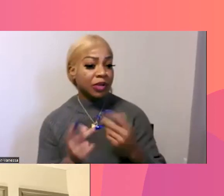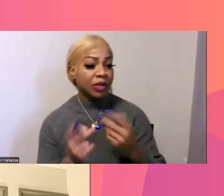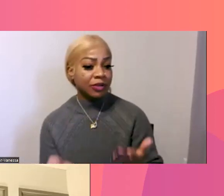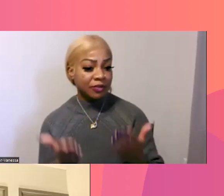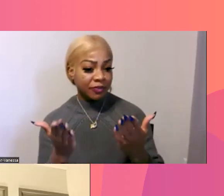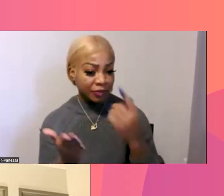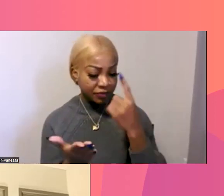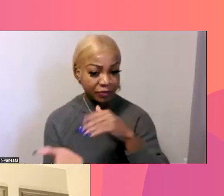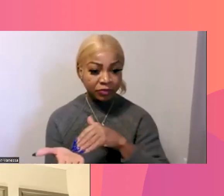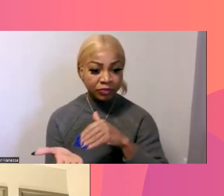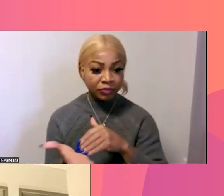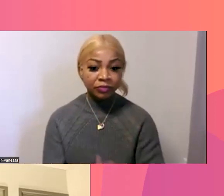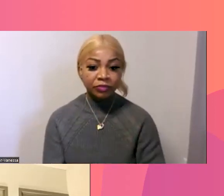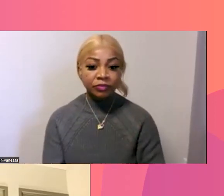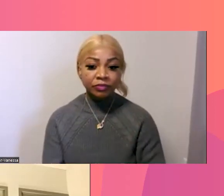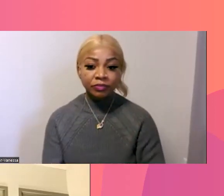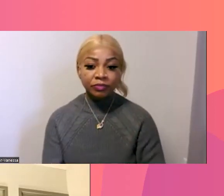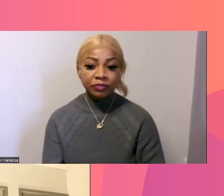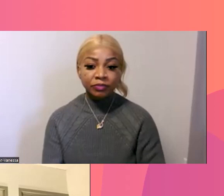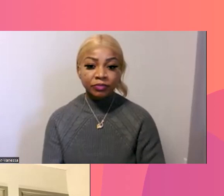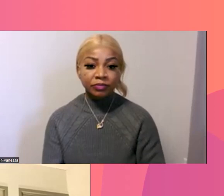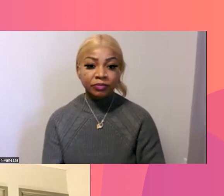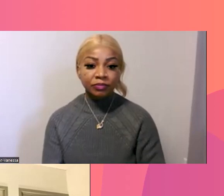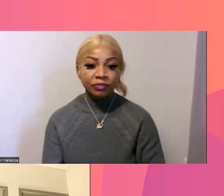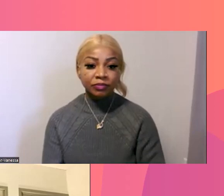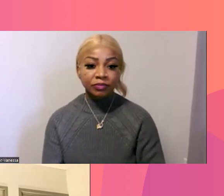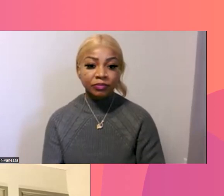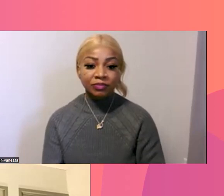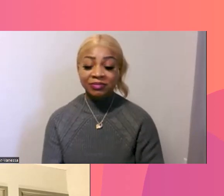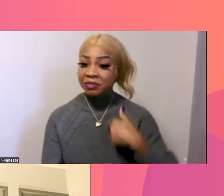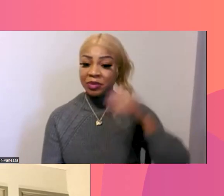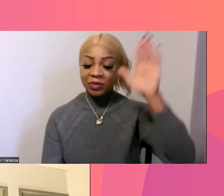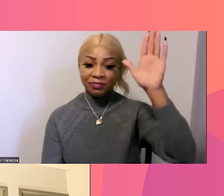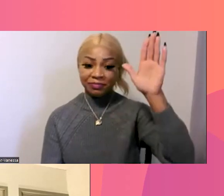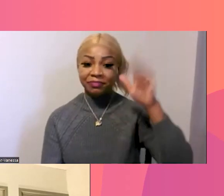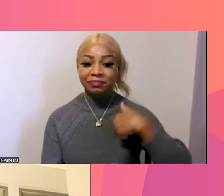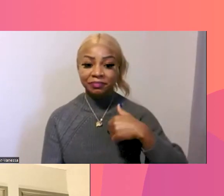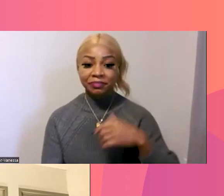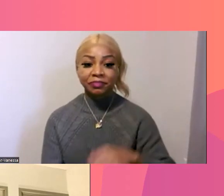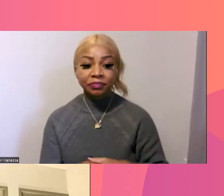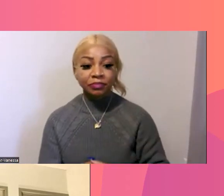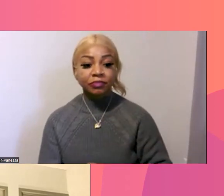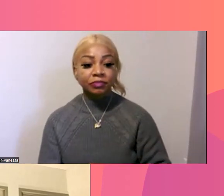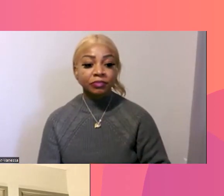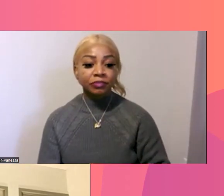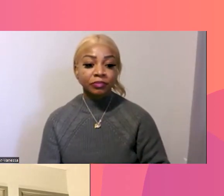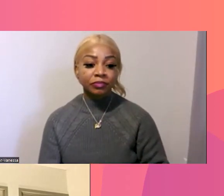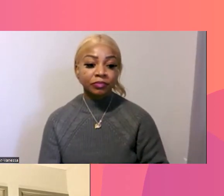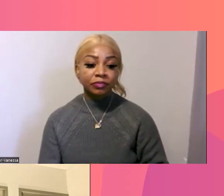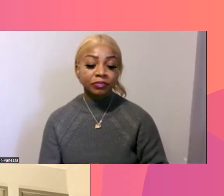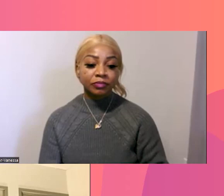donc nuit aux médecins qui souhaitent traiter de la question, qui souhaitent répondre, donc dans le